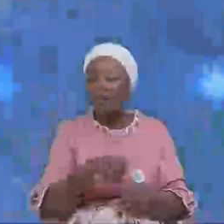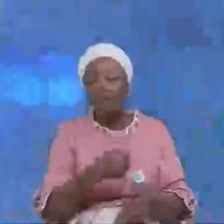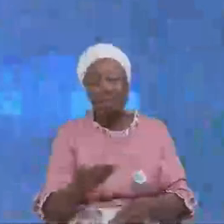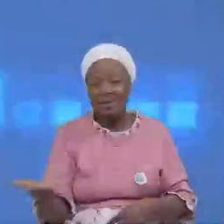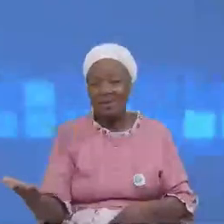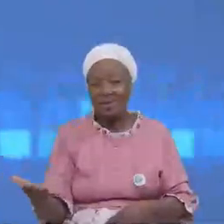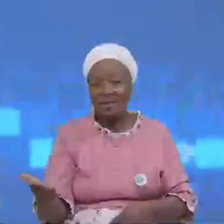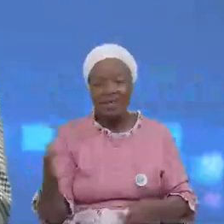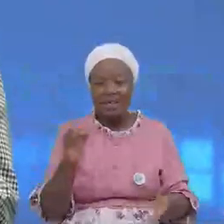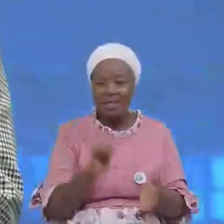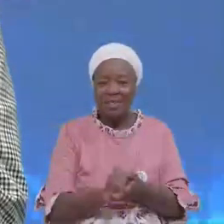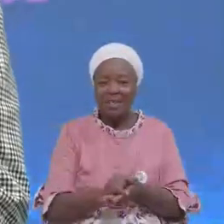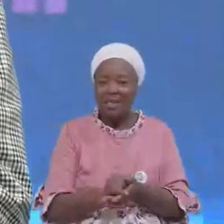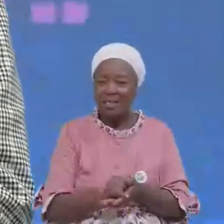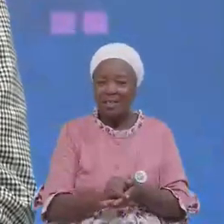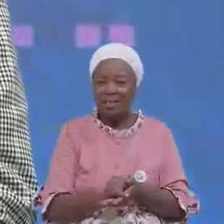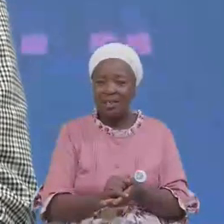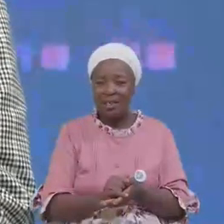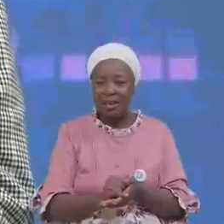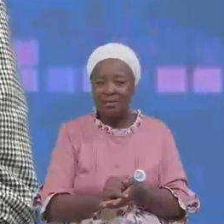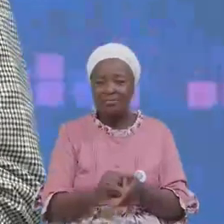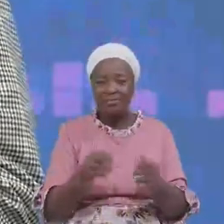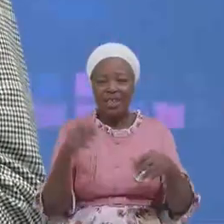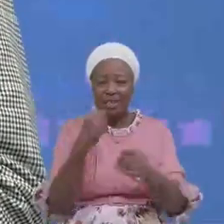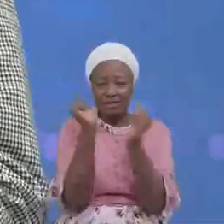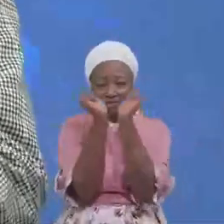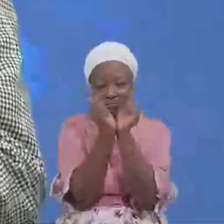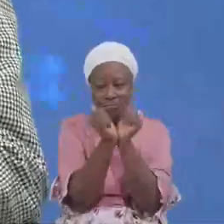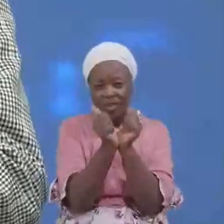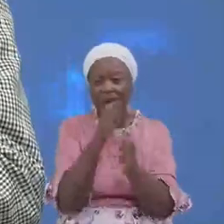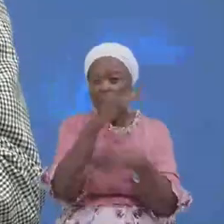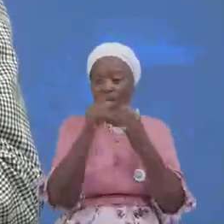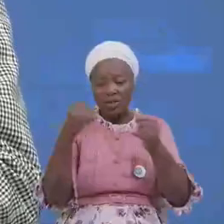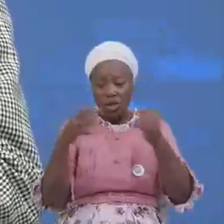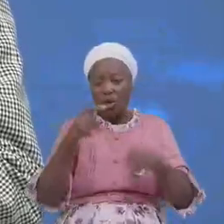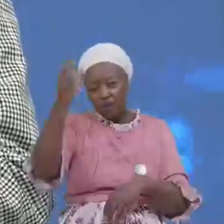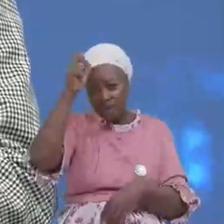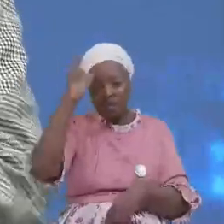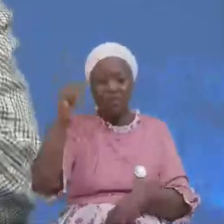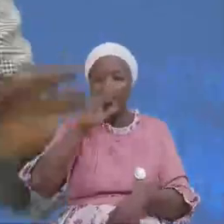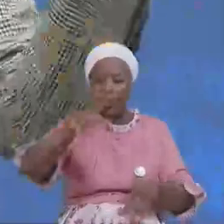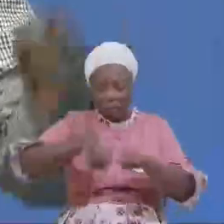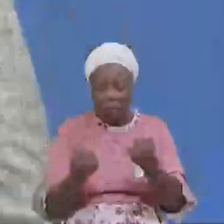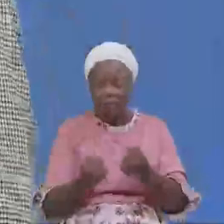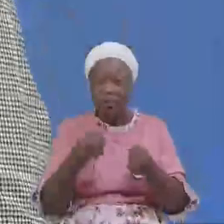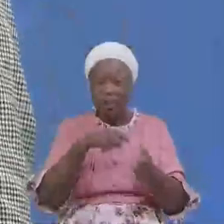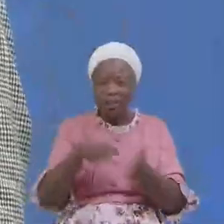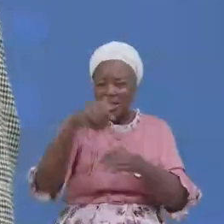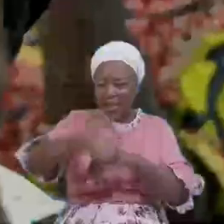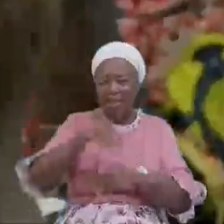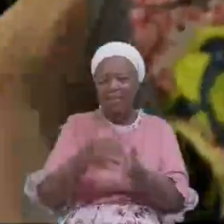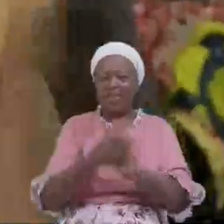Tout ce qui te ligotait, toute cette chaîne du diable, tout cela brisé au nom